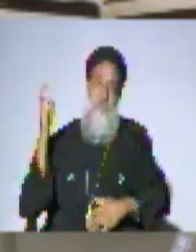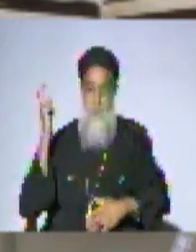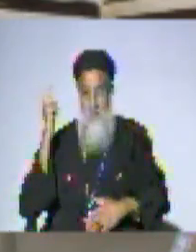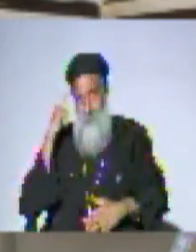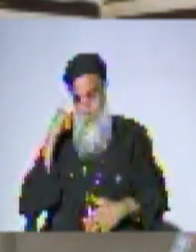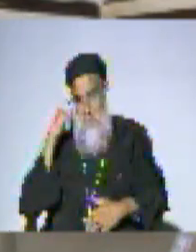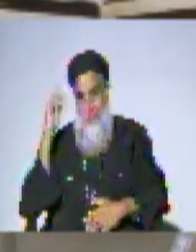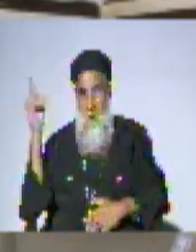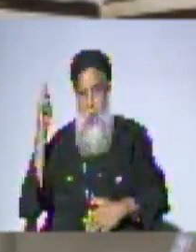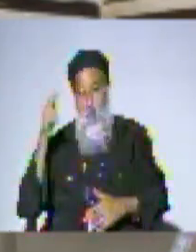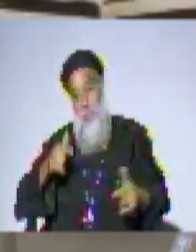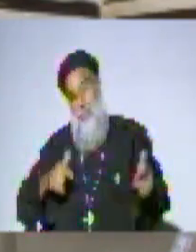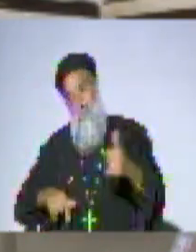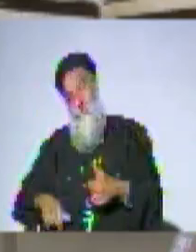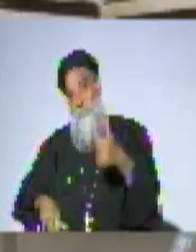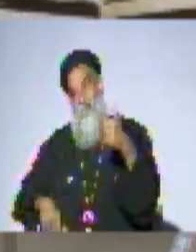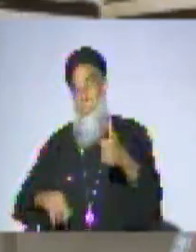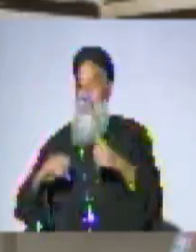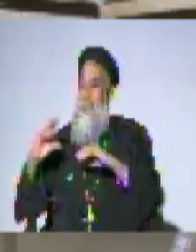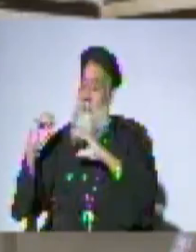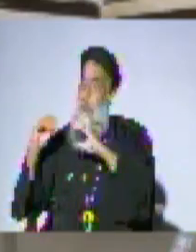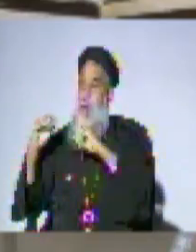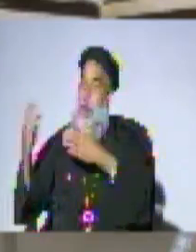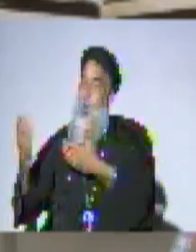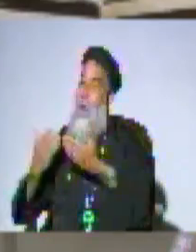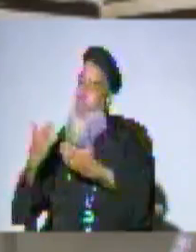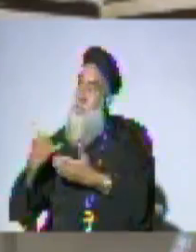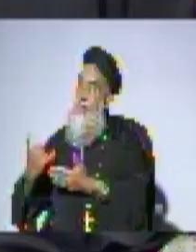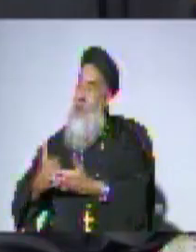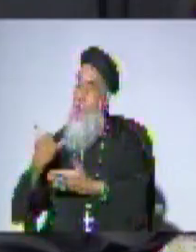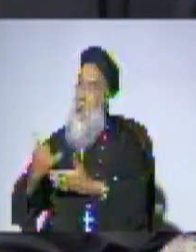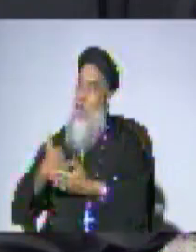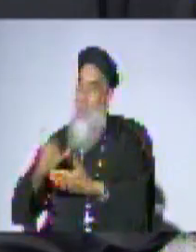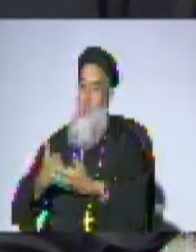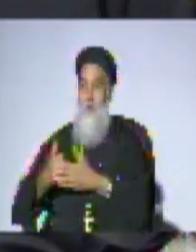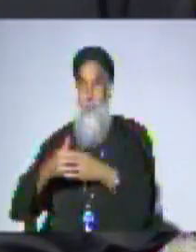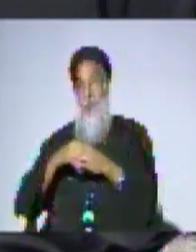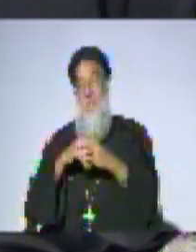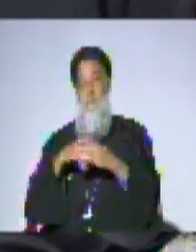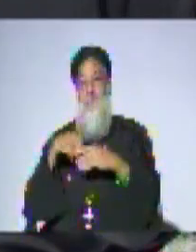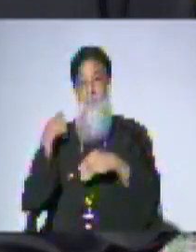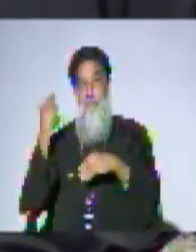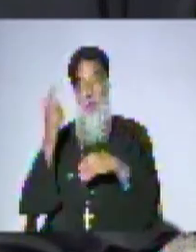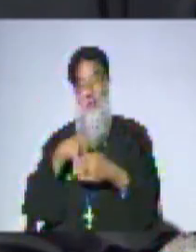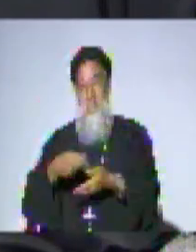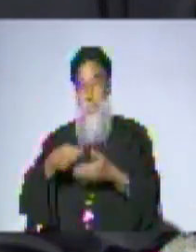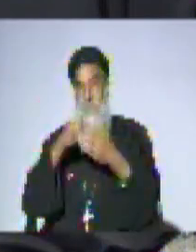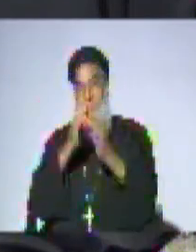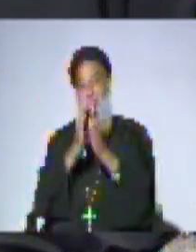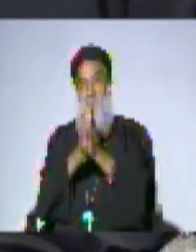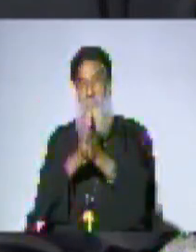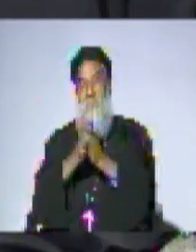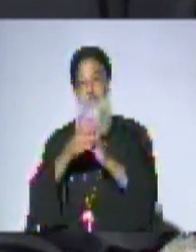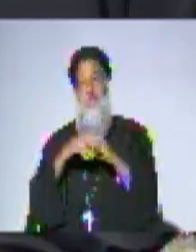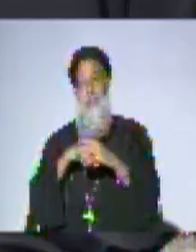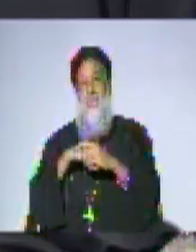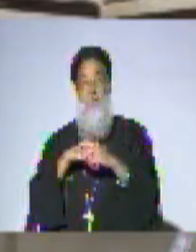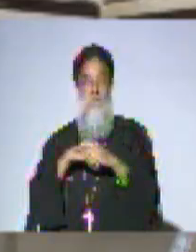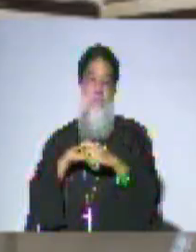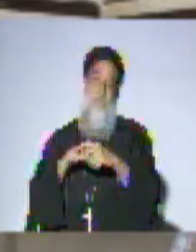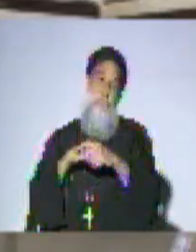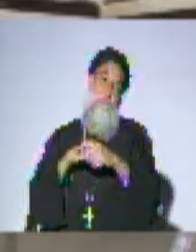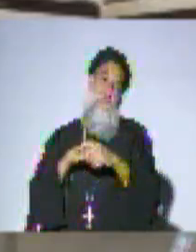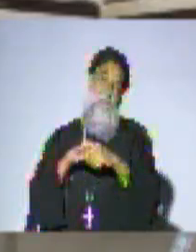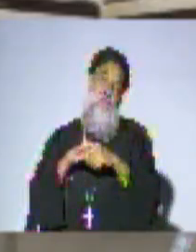بقى ربح الاخ. ان انا اكسبه يعني، ونقبل بعضنا بعضا بقبلة مقدسة. تمام.